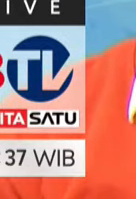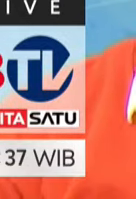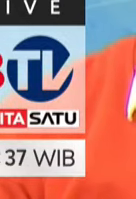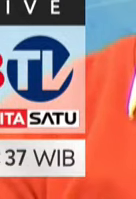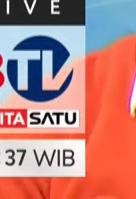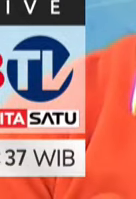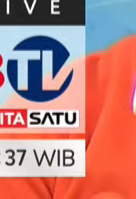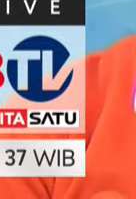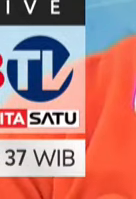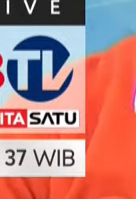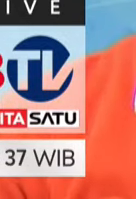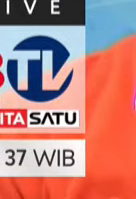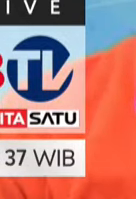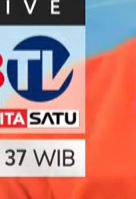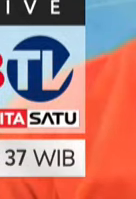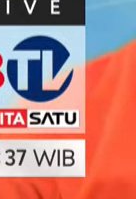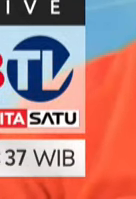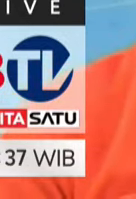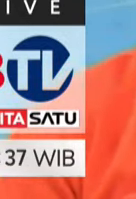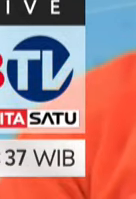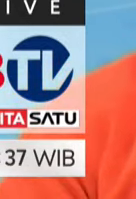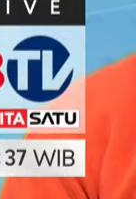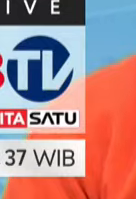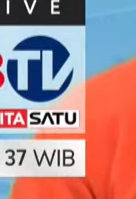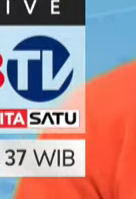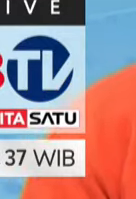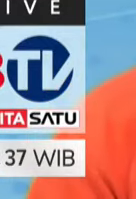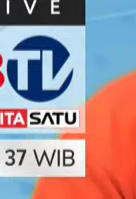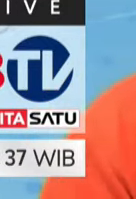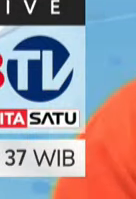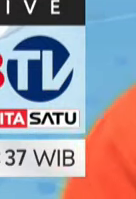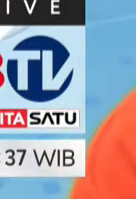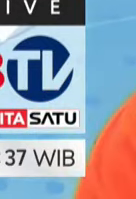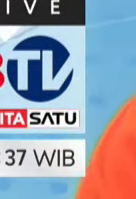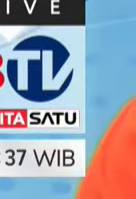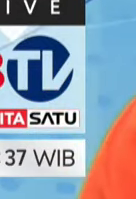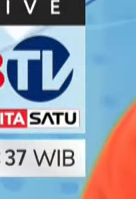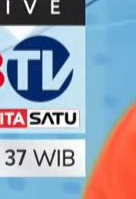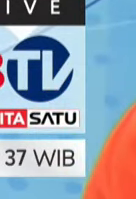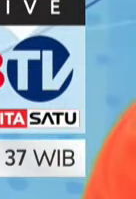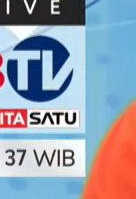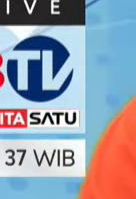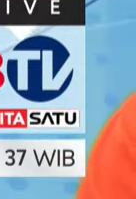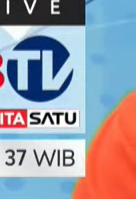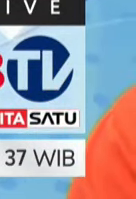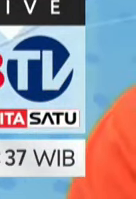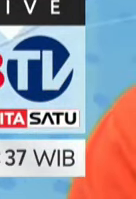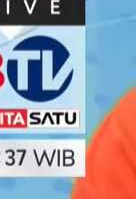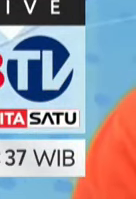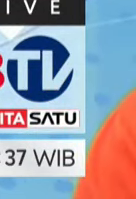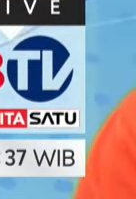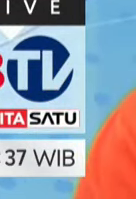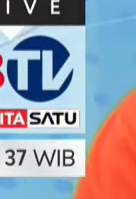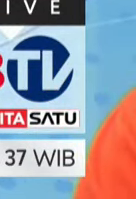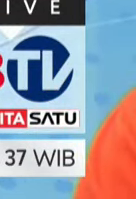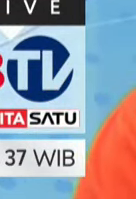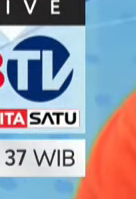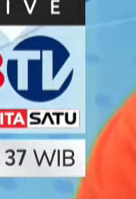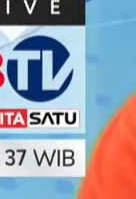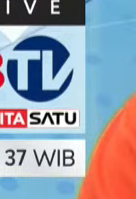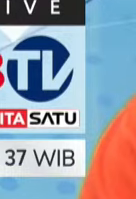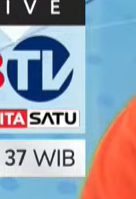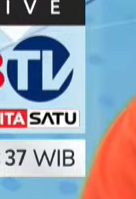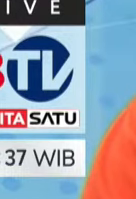Kesempatan gampang banget buat ikutan kuis btv ka pemiru caranya scan barcode yang ada di layar di sini benar enggak ya Ah benar di